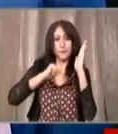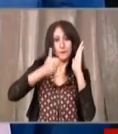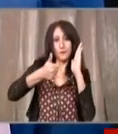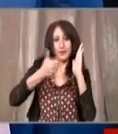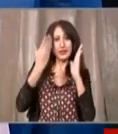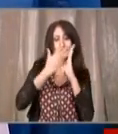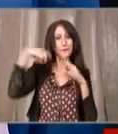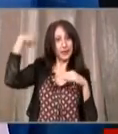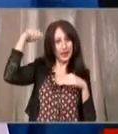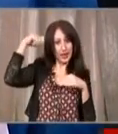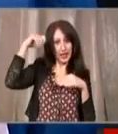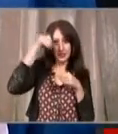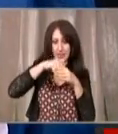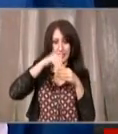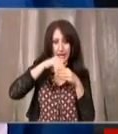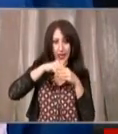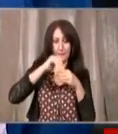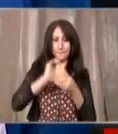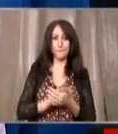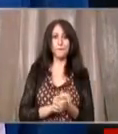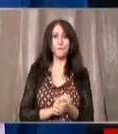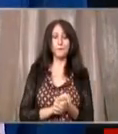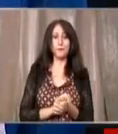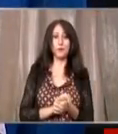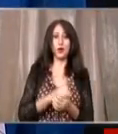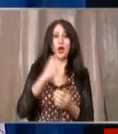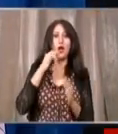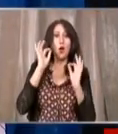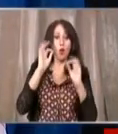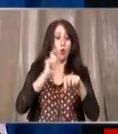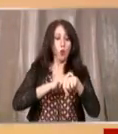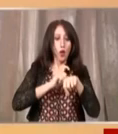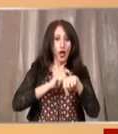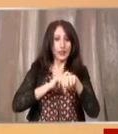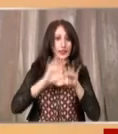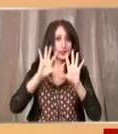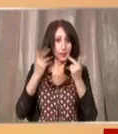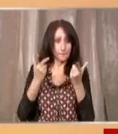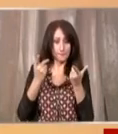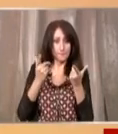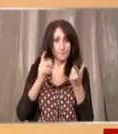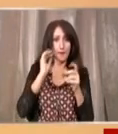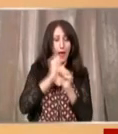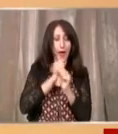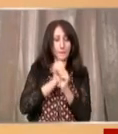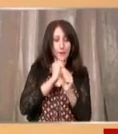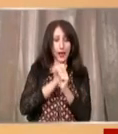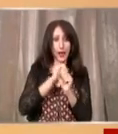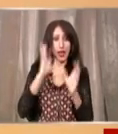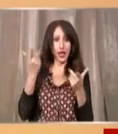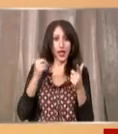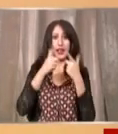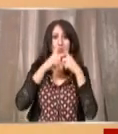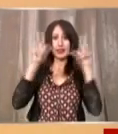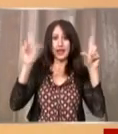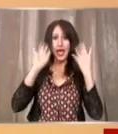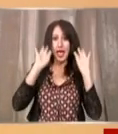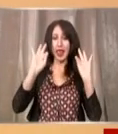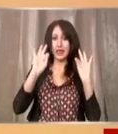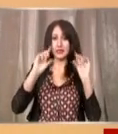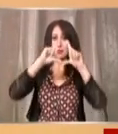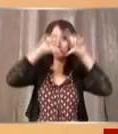الترشح لمرورا بفترة الدعاية. أعلنت اليوم عن البنوك اللي هيحط المرشحين